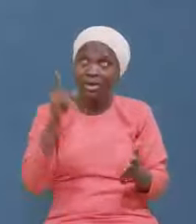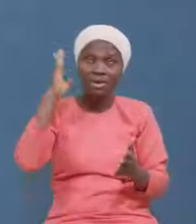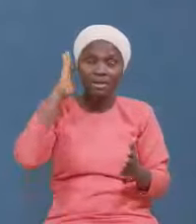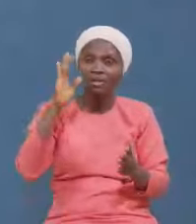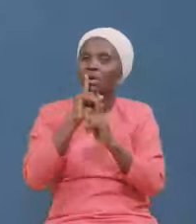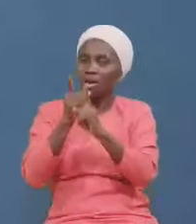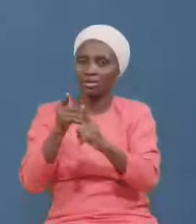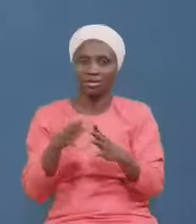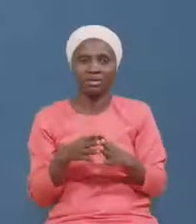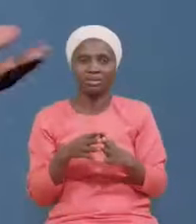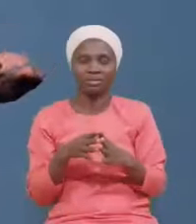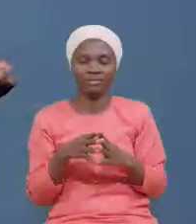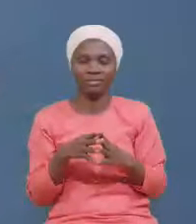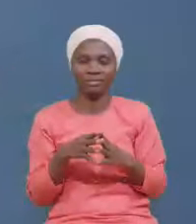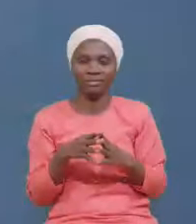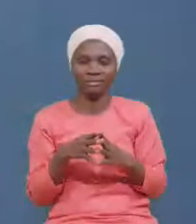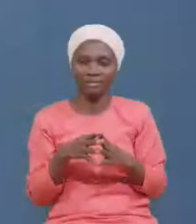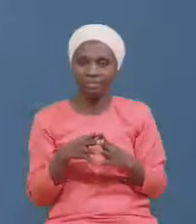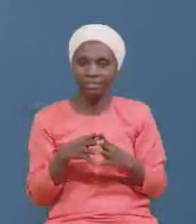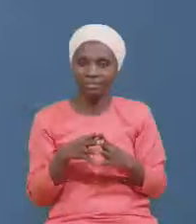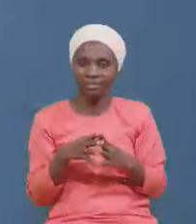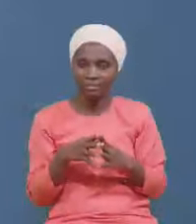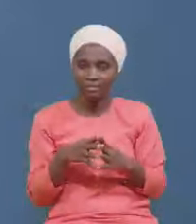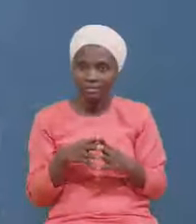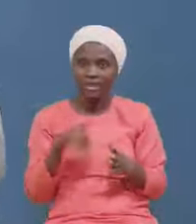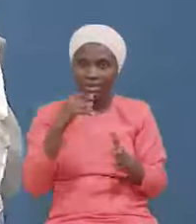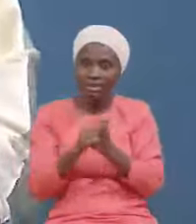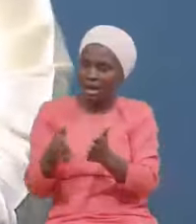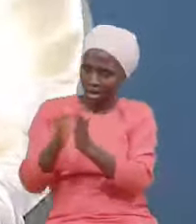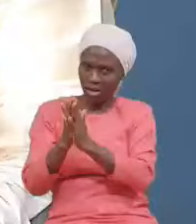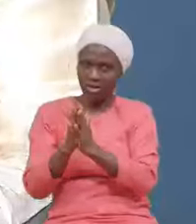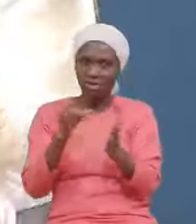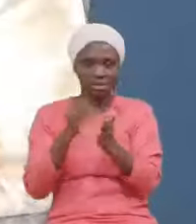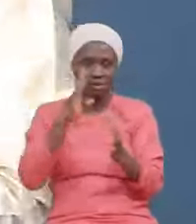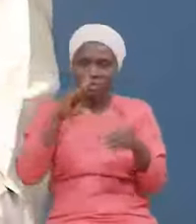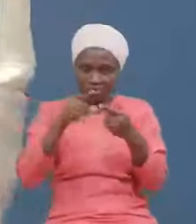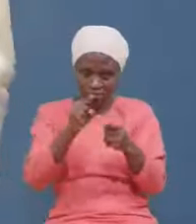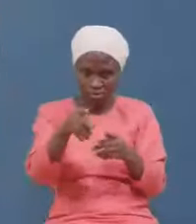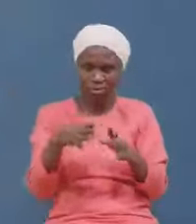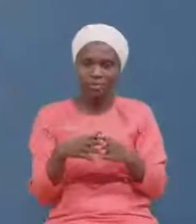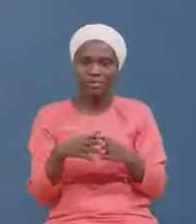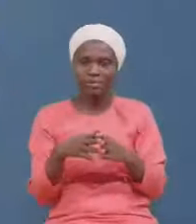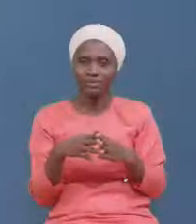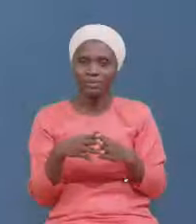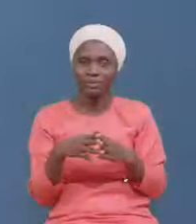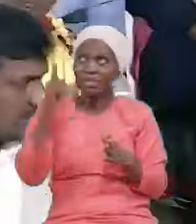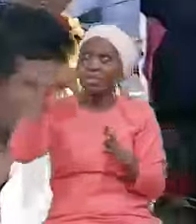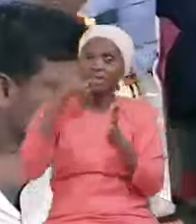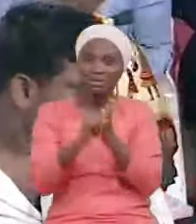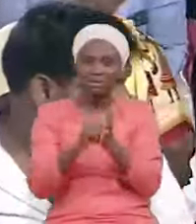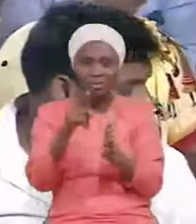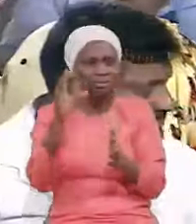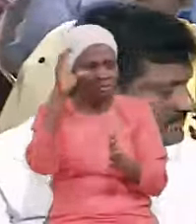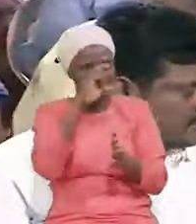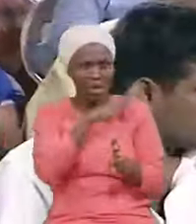ఇంకను మాట్లాడుతూ ఉండగానే జవాబు ఇచ్చేస్తాడు. Ask and it shall be given unto you. అది మీకు అనుగ్రహించబడి ఉన్నది అంటున్నాడు. He says, seek